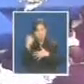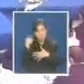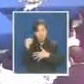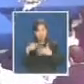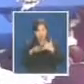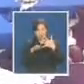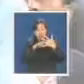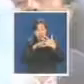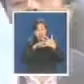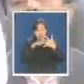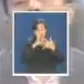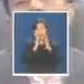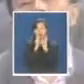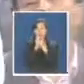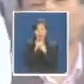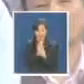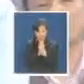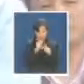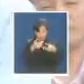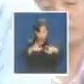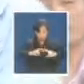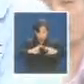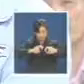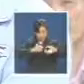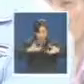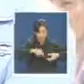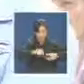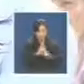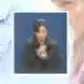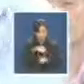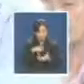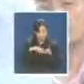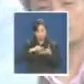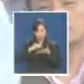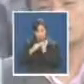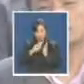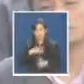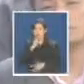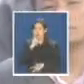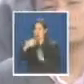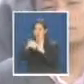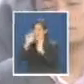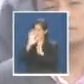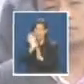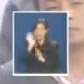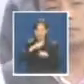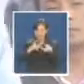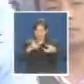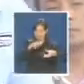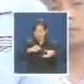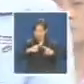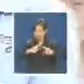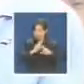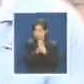ไปอย่างยกตัวอย่างนะครับอันนี้เอาตามงานวิจัยเลยจะได้ไม่ต้องมาบอกว่าผมไปต่อว่าใครโดยไม่มีเหตุมีผลเนี่ยถ้าถามว่าที่ทีสุดอะไรเ